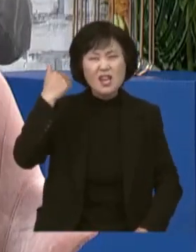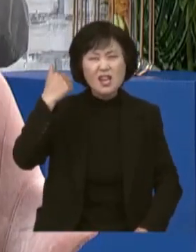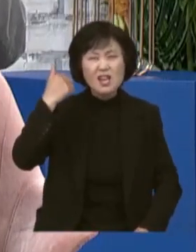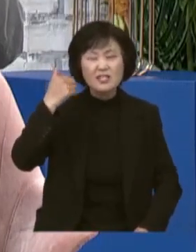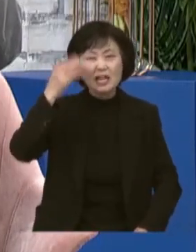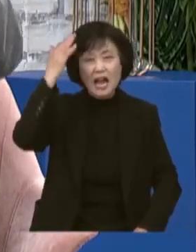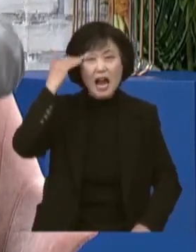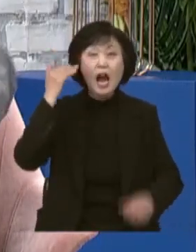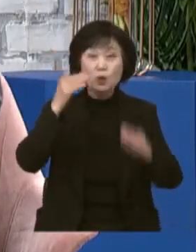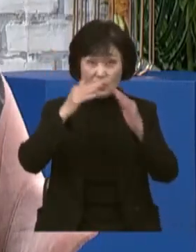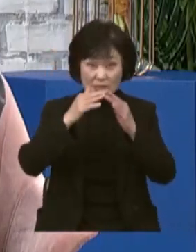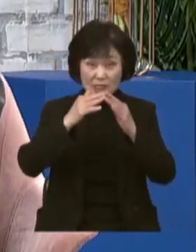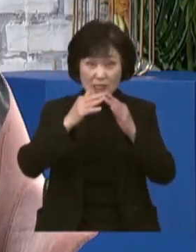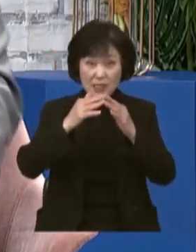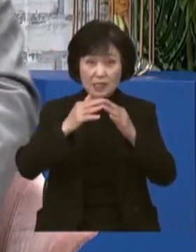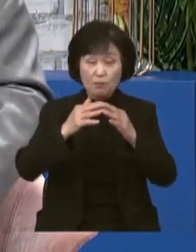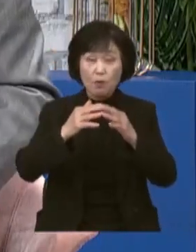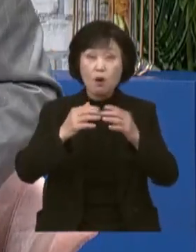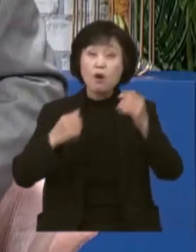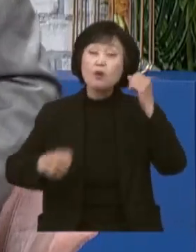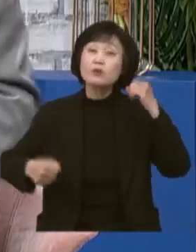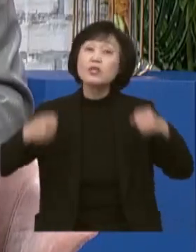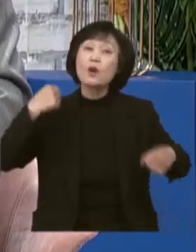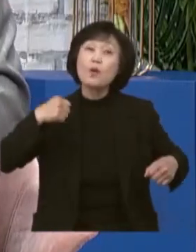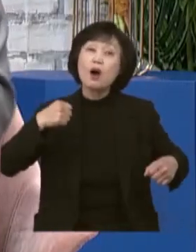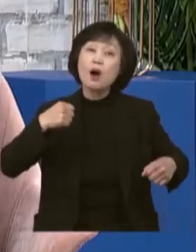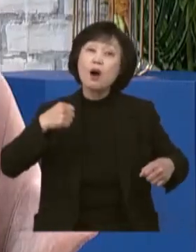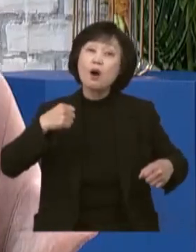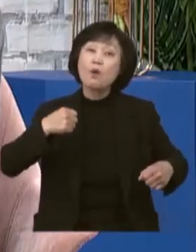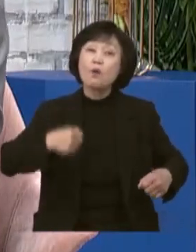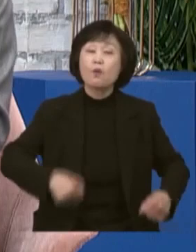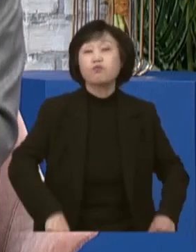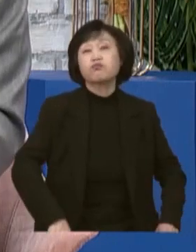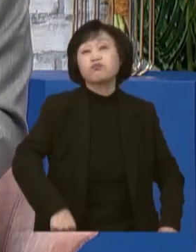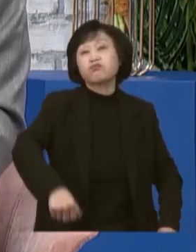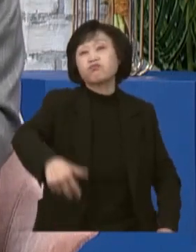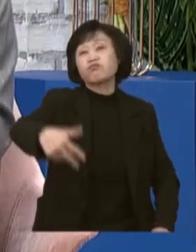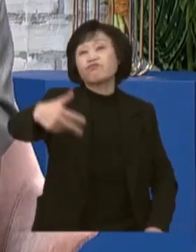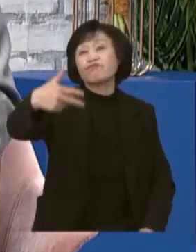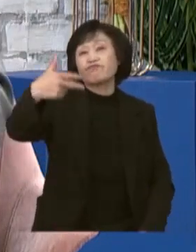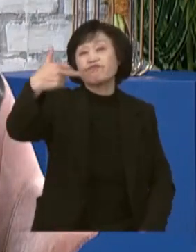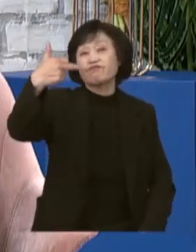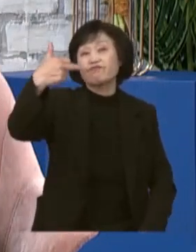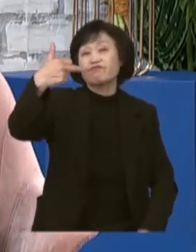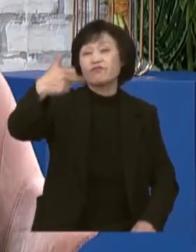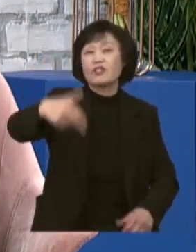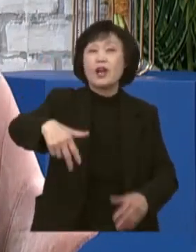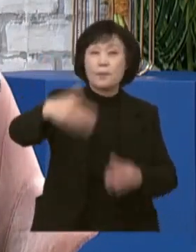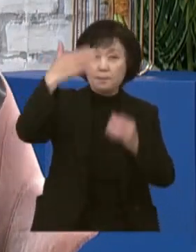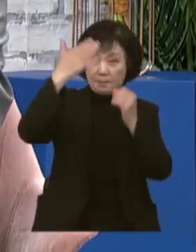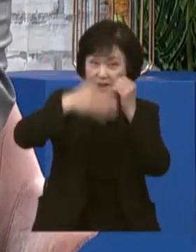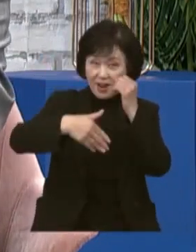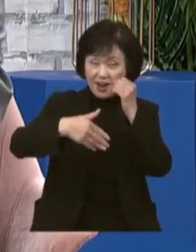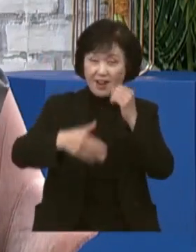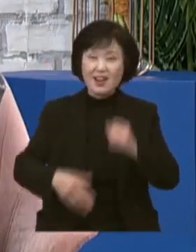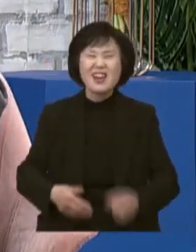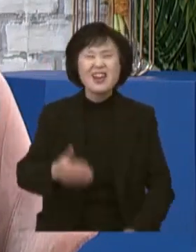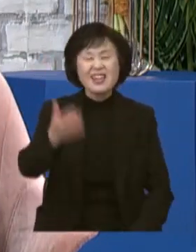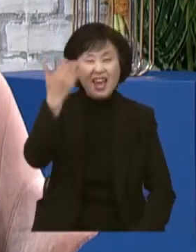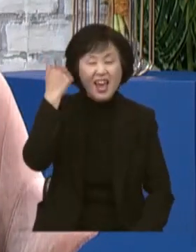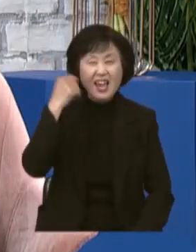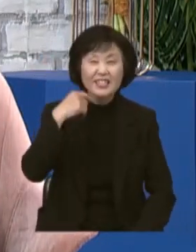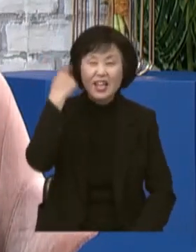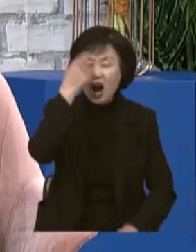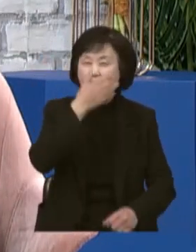자연 그대로잖아요. 네. 저는 외국 배우인 줄 그러니까, 알았어요. 깜짝 놀랐어. 네. 아니 근데 저 코미디언이 되신